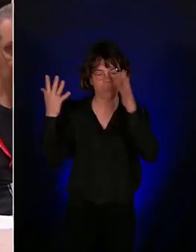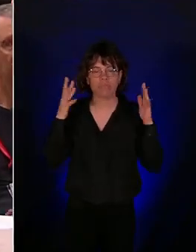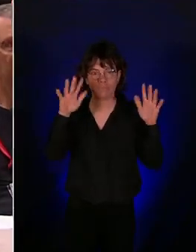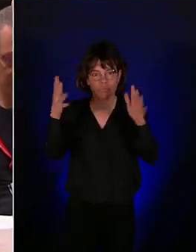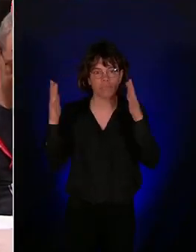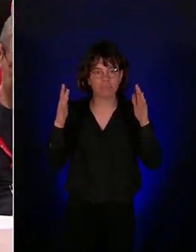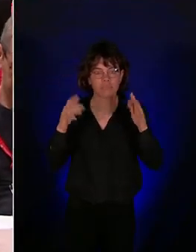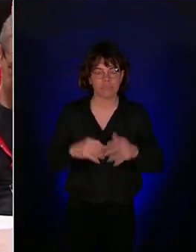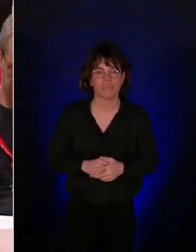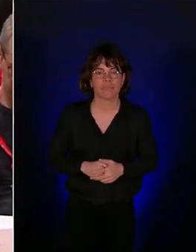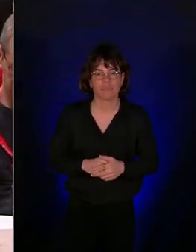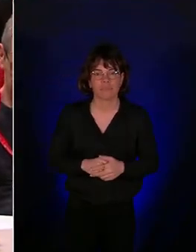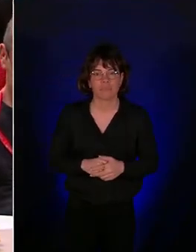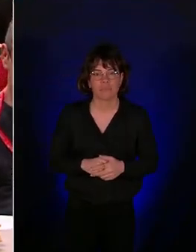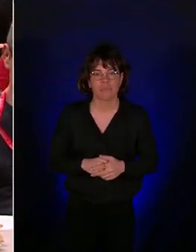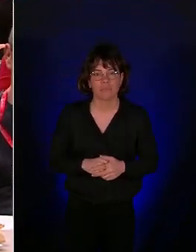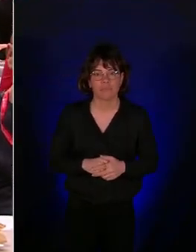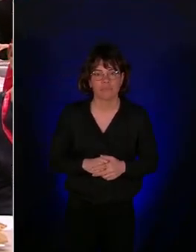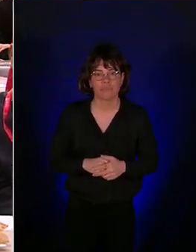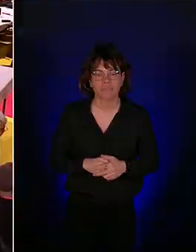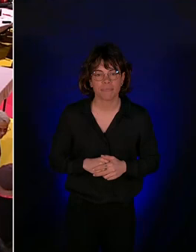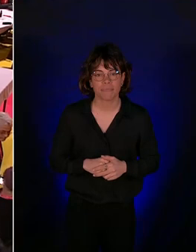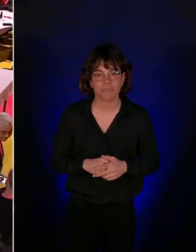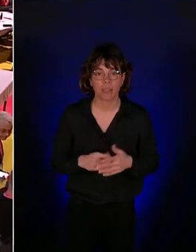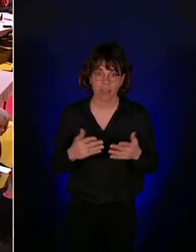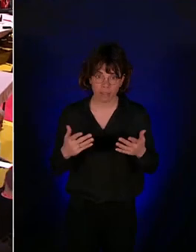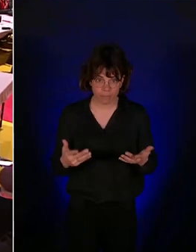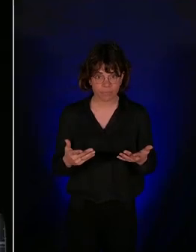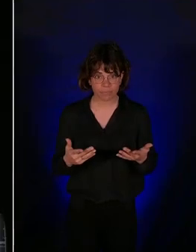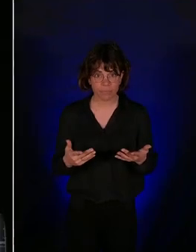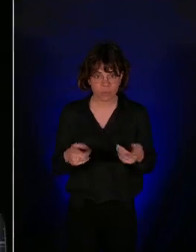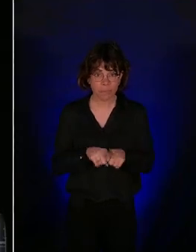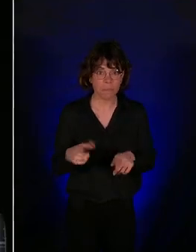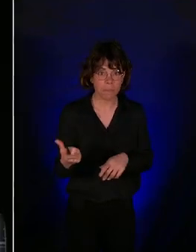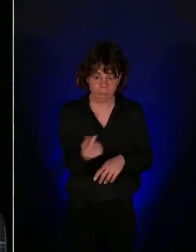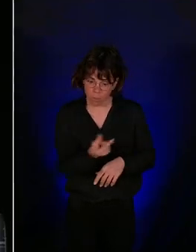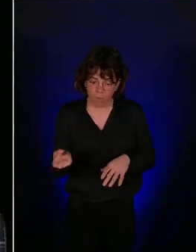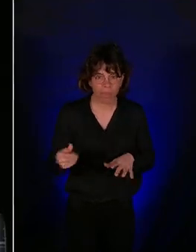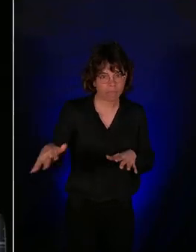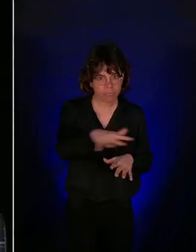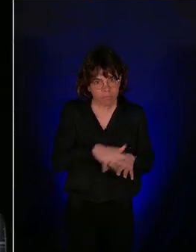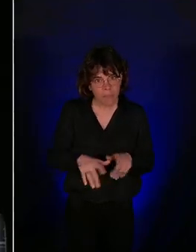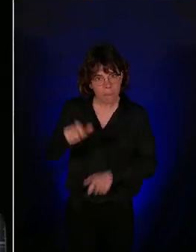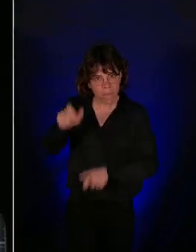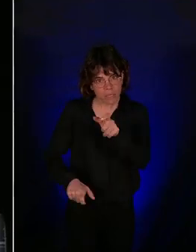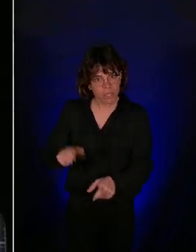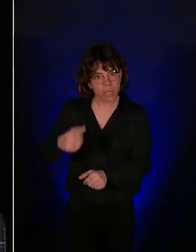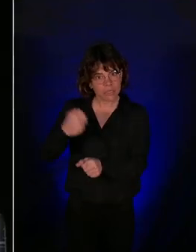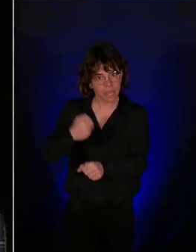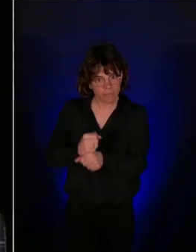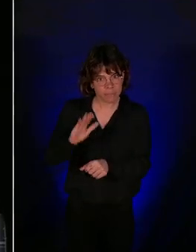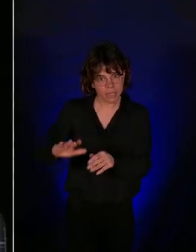Mais également les partenaires, l'ensemble du personnel de